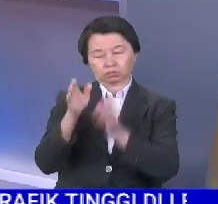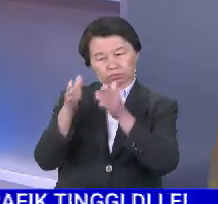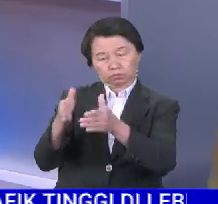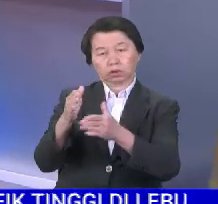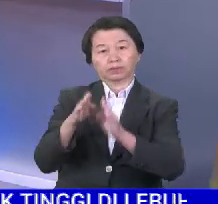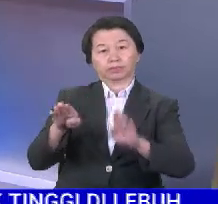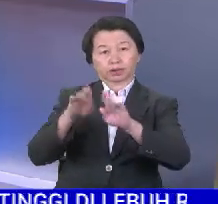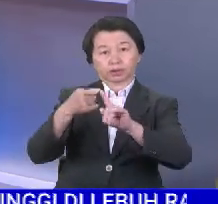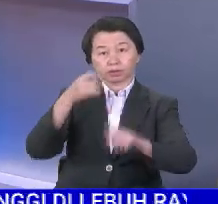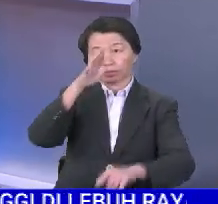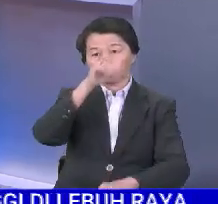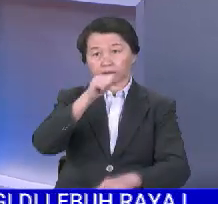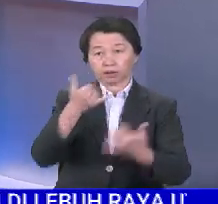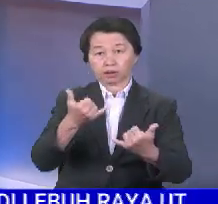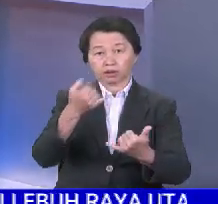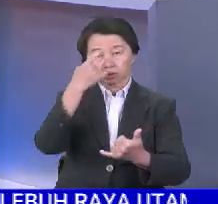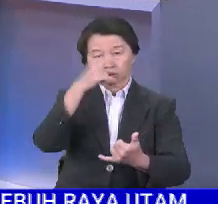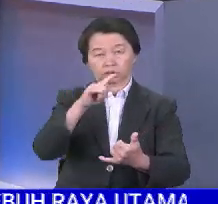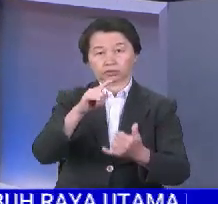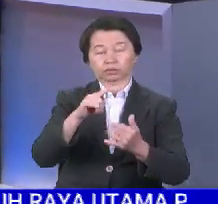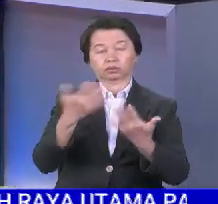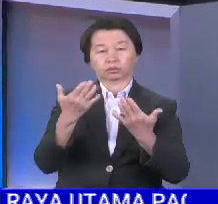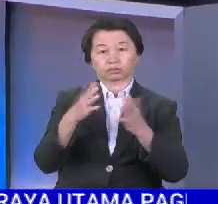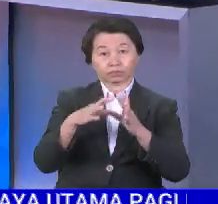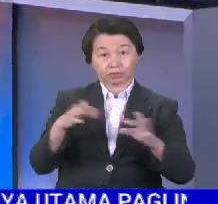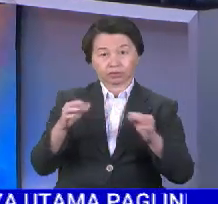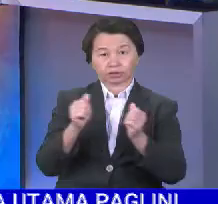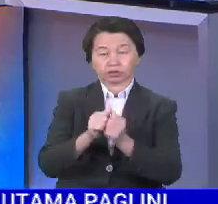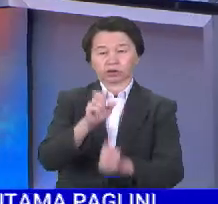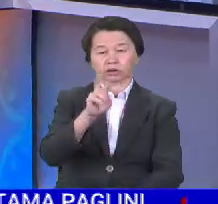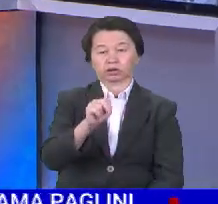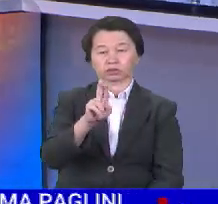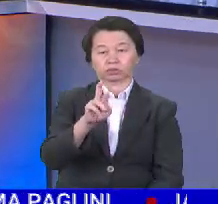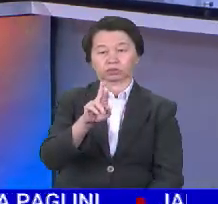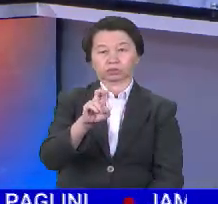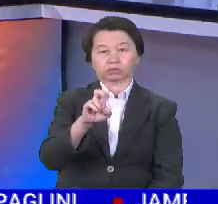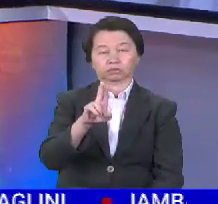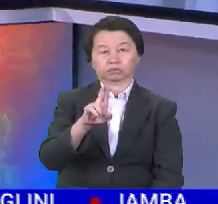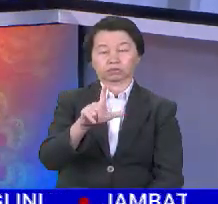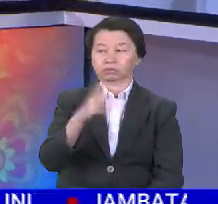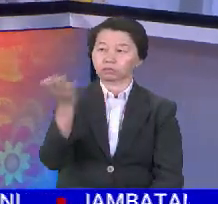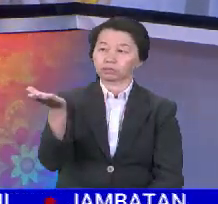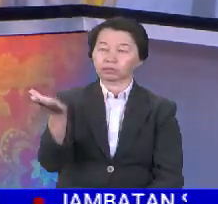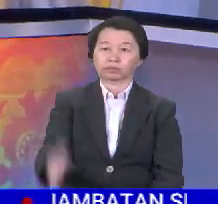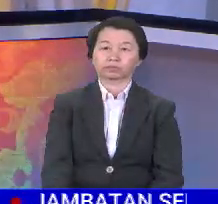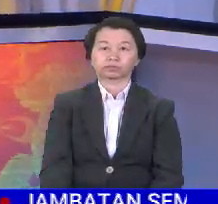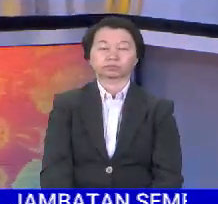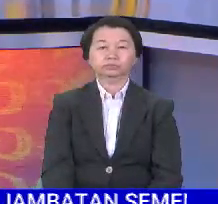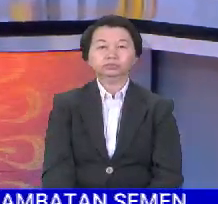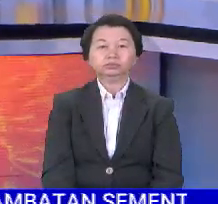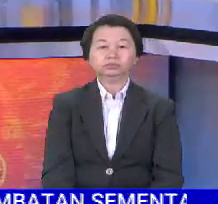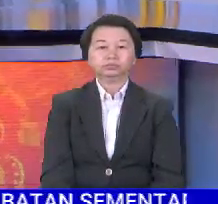perkongsian berita dari Melaka hari ini. Untuk perinciannya, kita langsung bersama Nurul Ashikin Abdul Halim di sana. Nurul, teruskan.